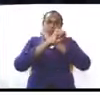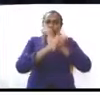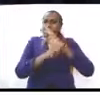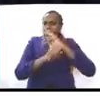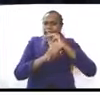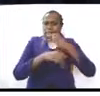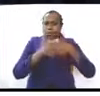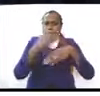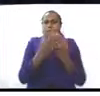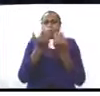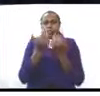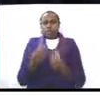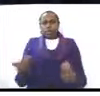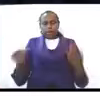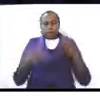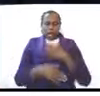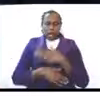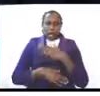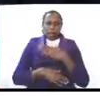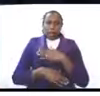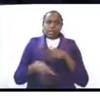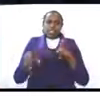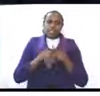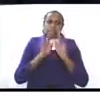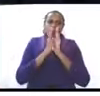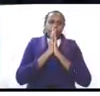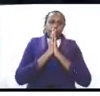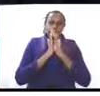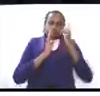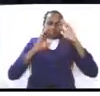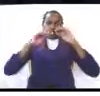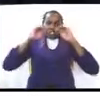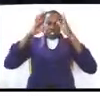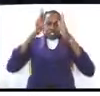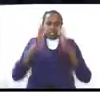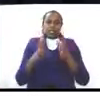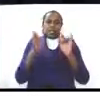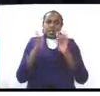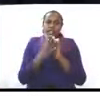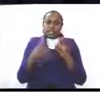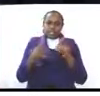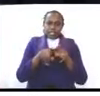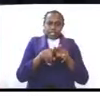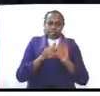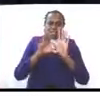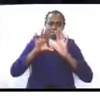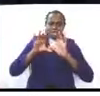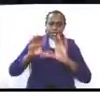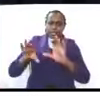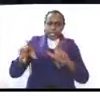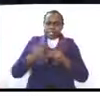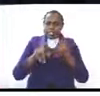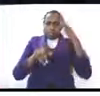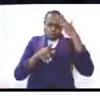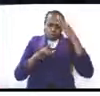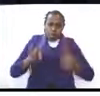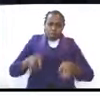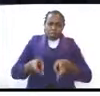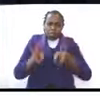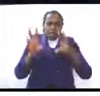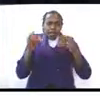wote watoto wetu. Tuwaombea walimu ambao pia wanasukumwa na hawajui watafanya